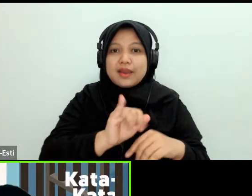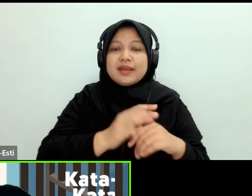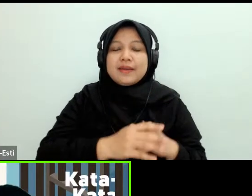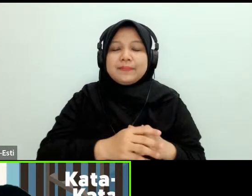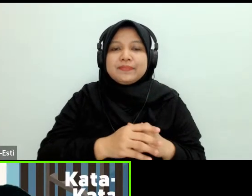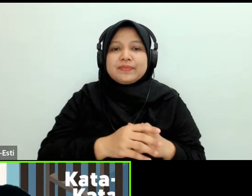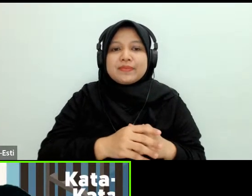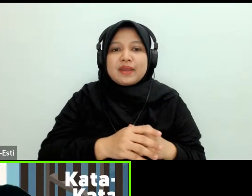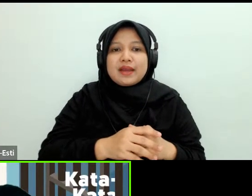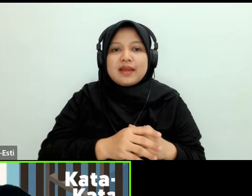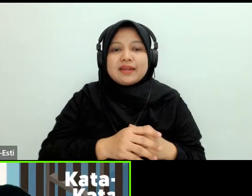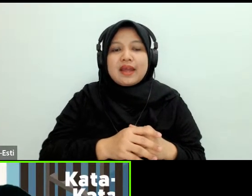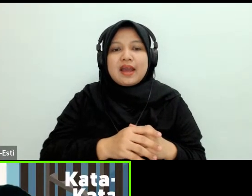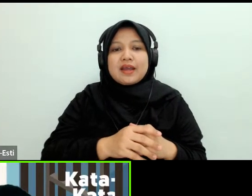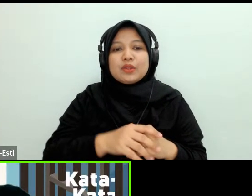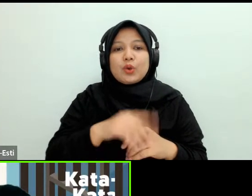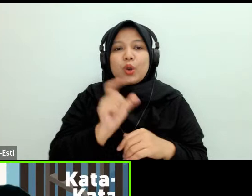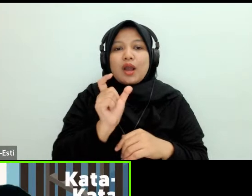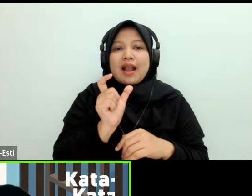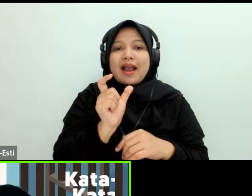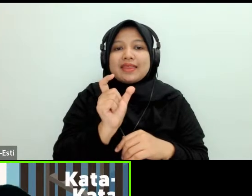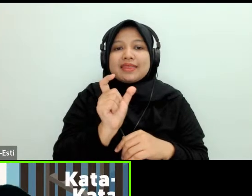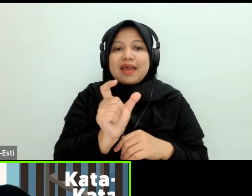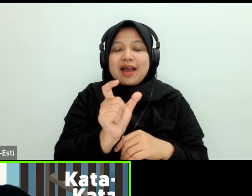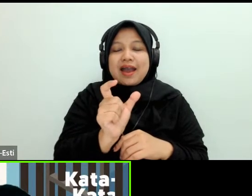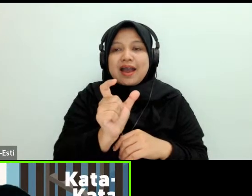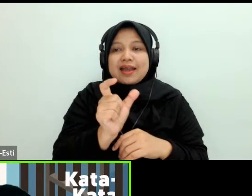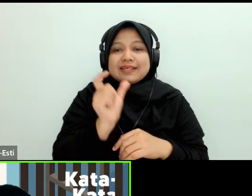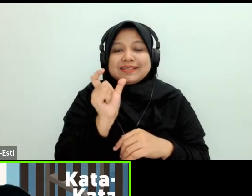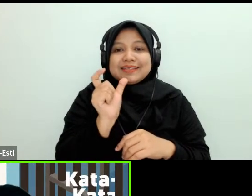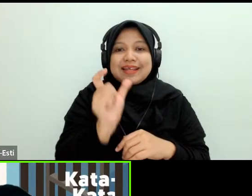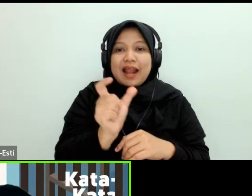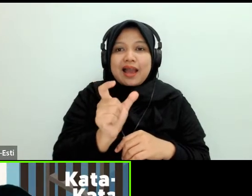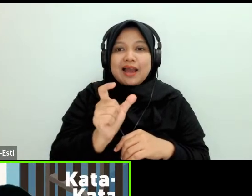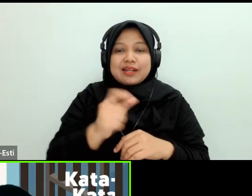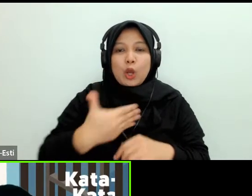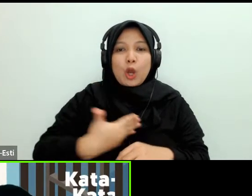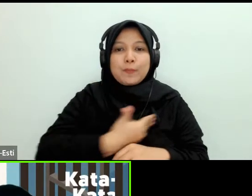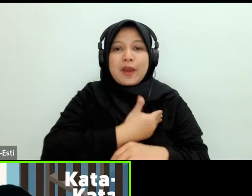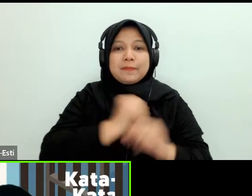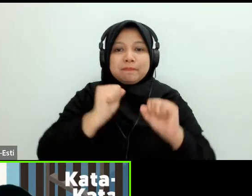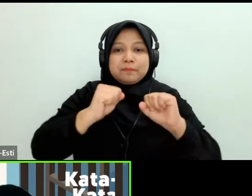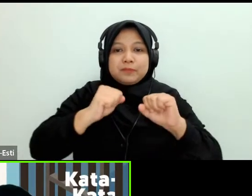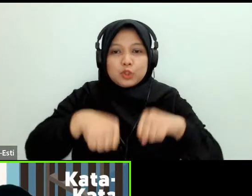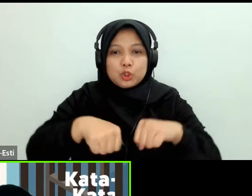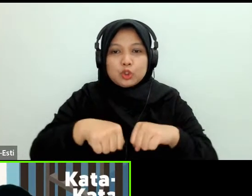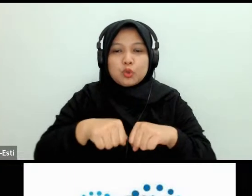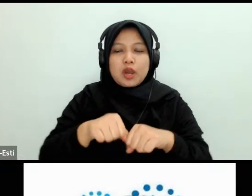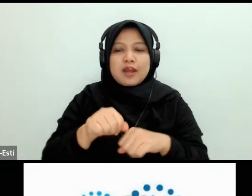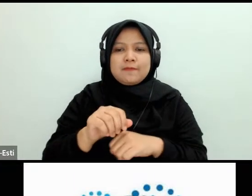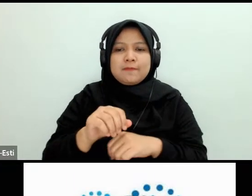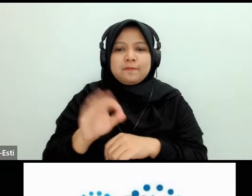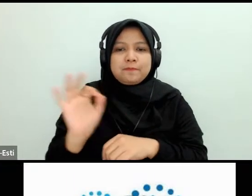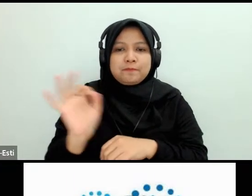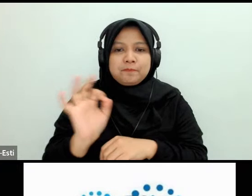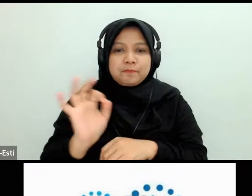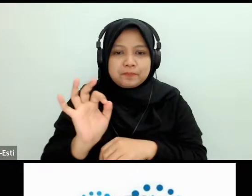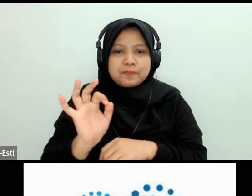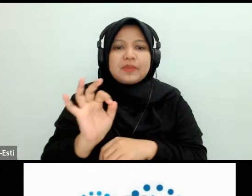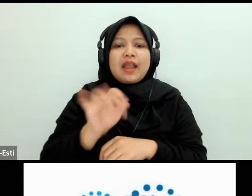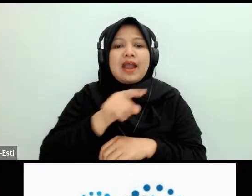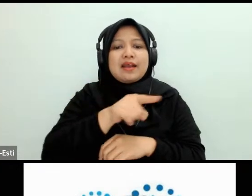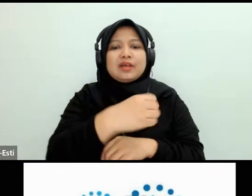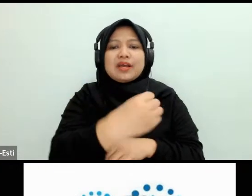penggunaan kata tanpa persetujuan korban dalam pasal 5 Permendikbud ristek nomor 32021